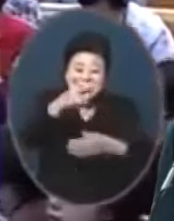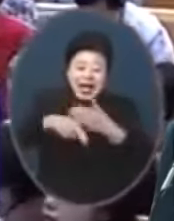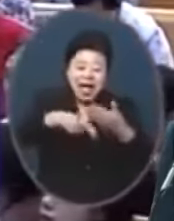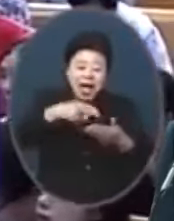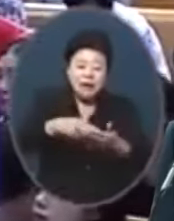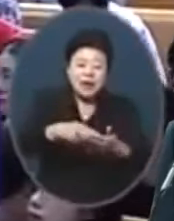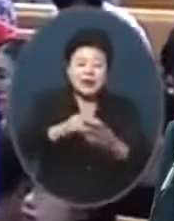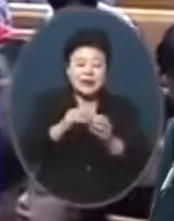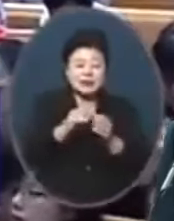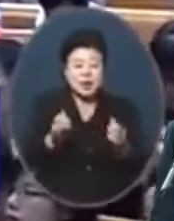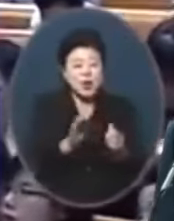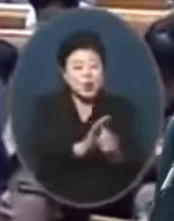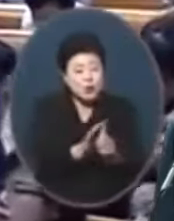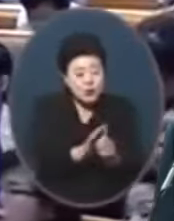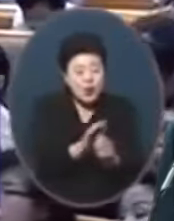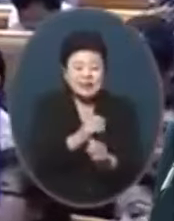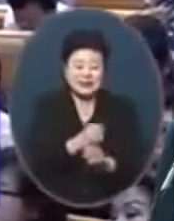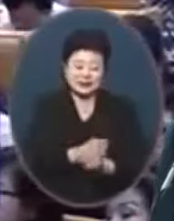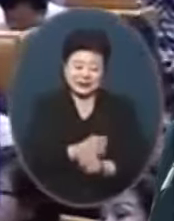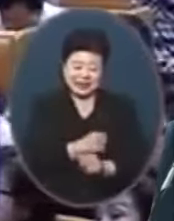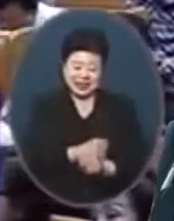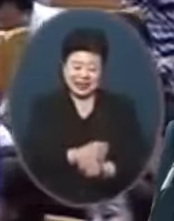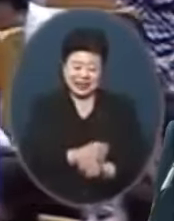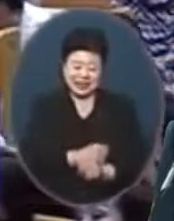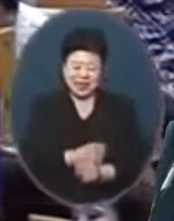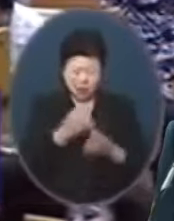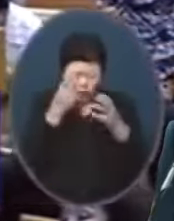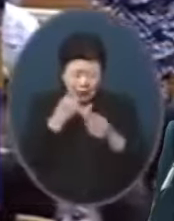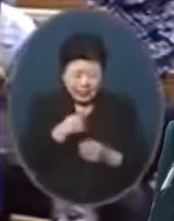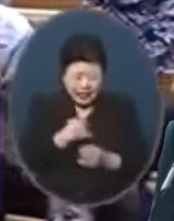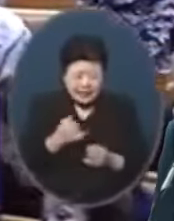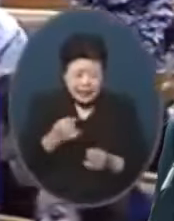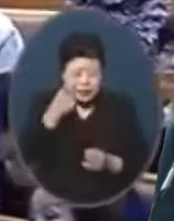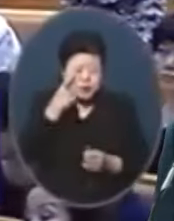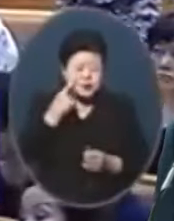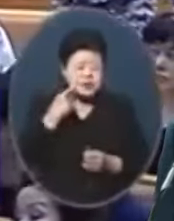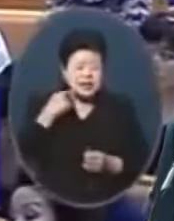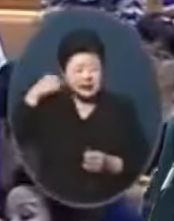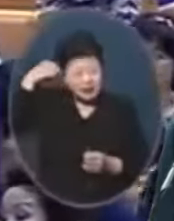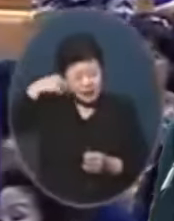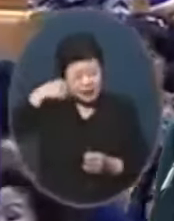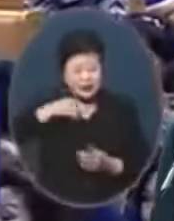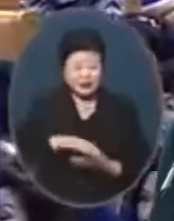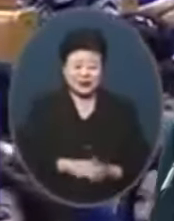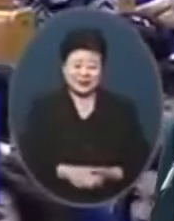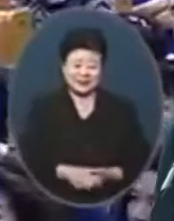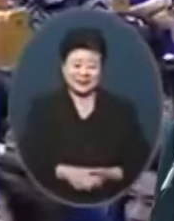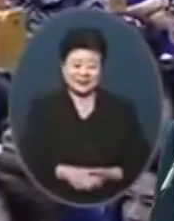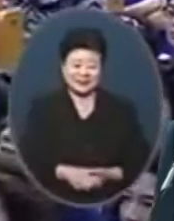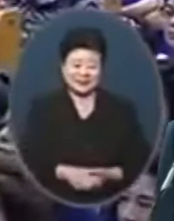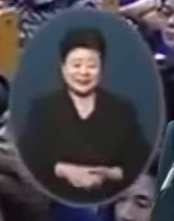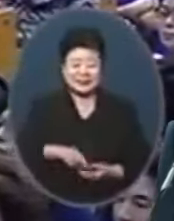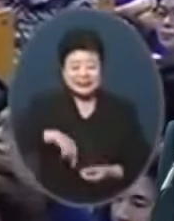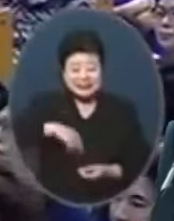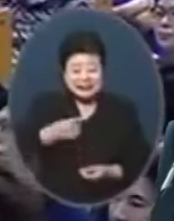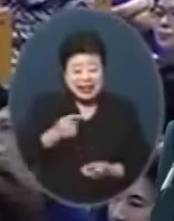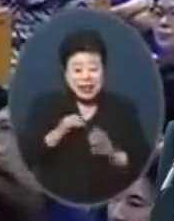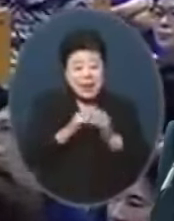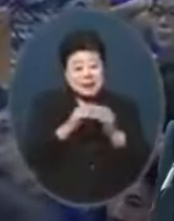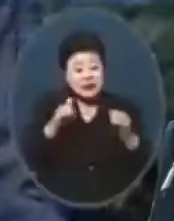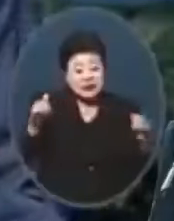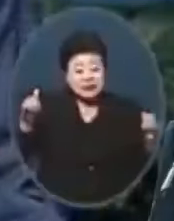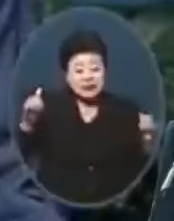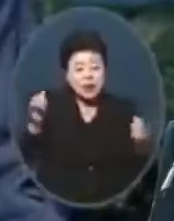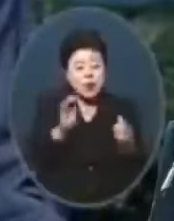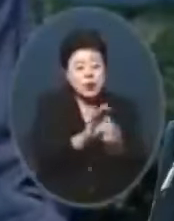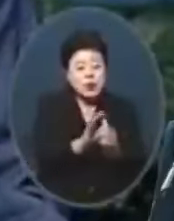야훼께서 그의 백성을 위로하였은즉 그의 고난당한 자를 긍휼히 여기실 것이라. 자기의